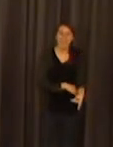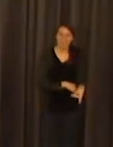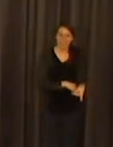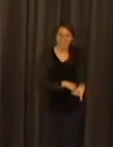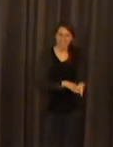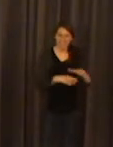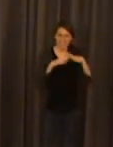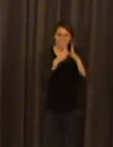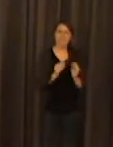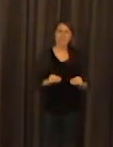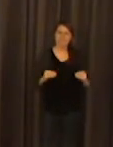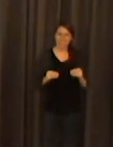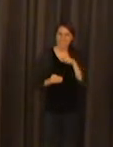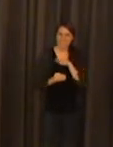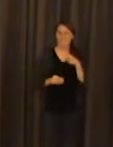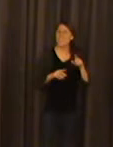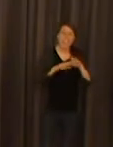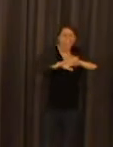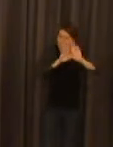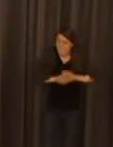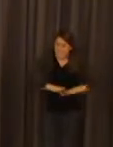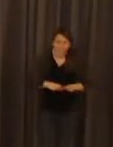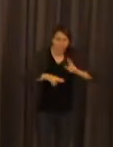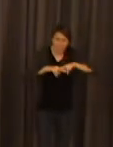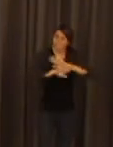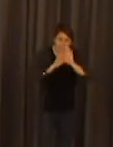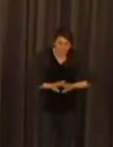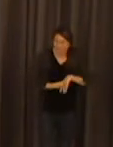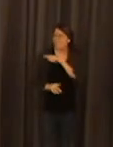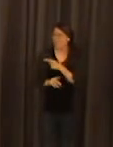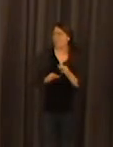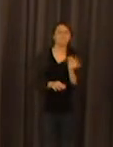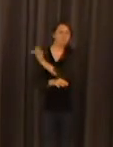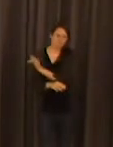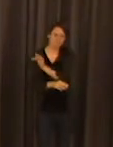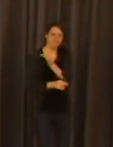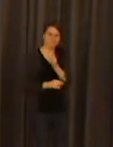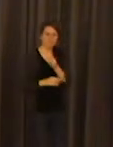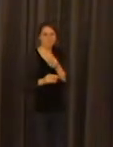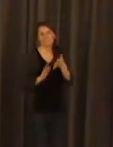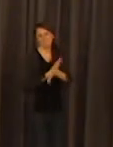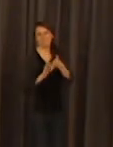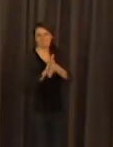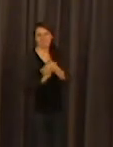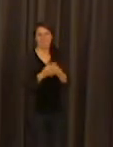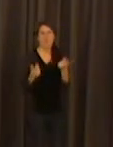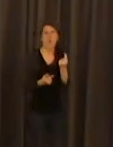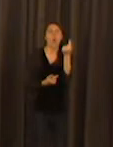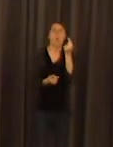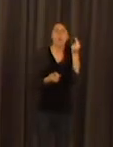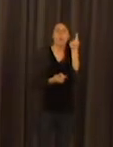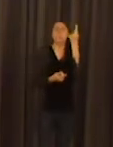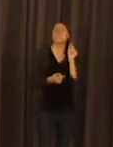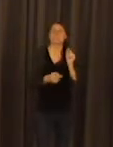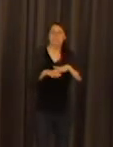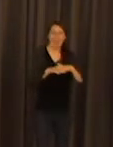Torner. Ell ens adreçarà unes paraules al final de tot de l'acte, però ara li donem un minut perquè ens saludi, perquè si